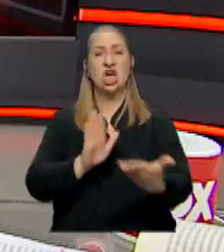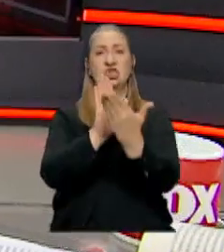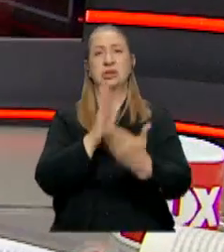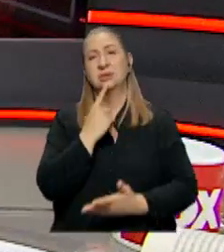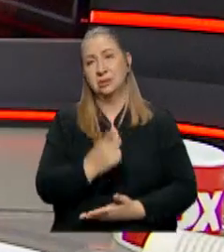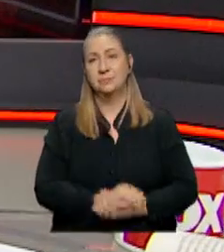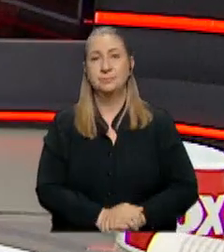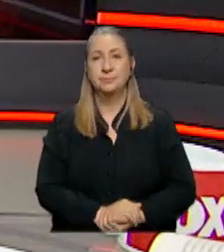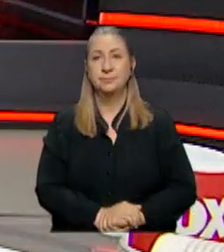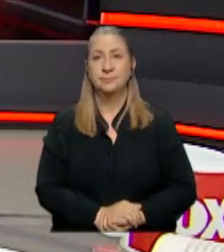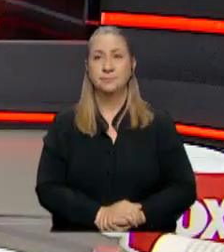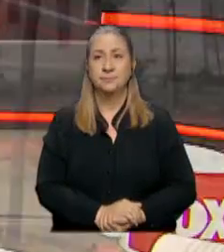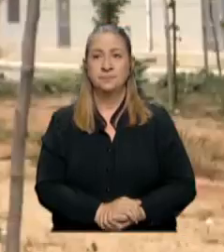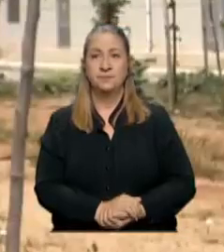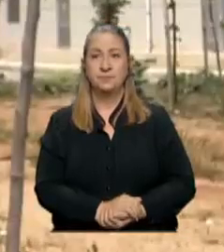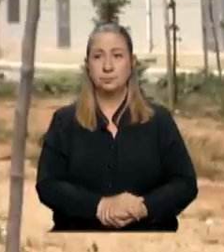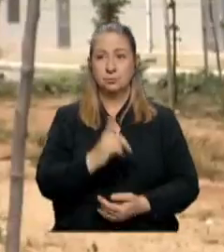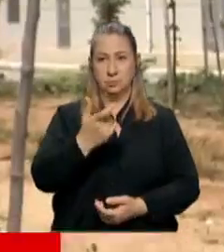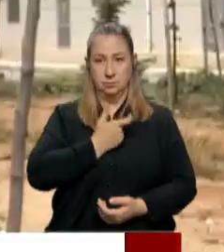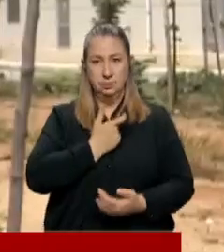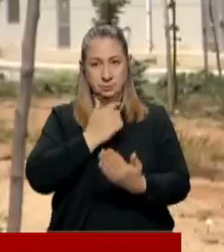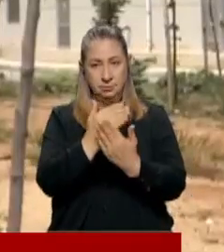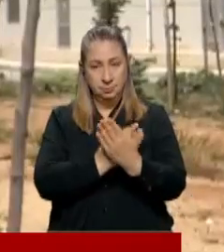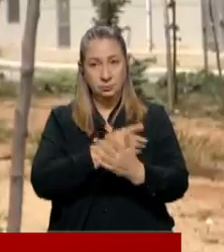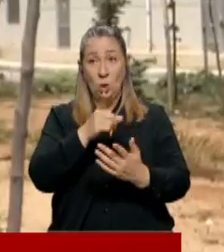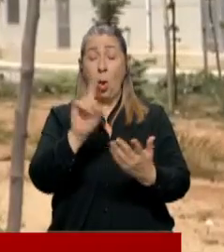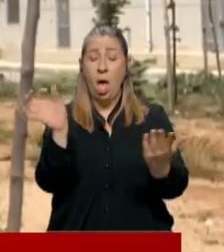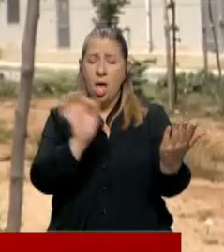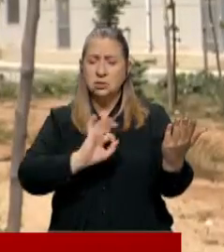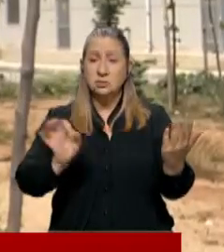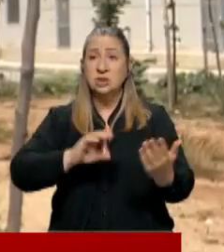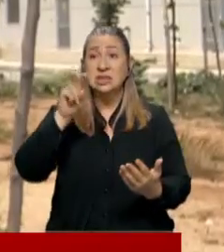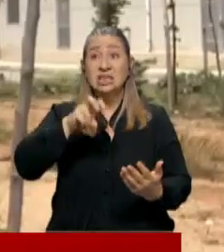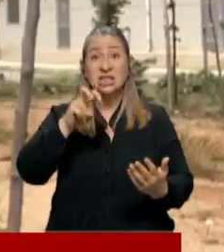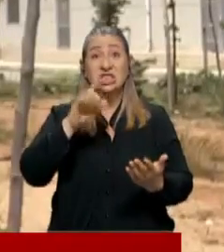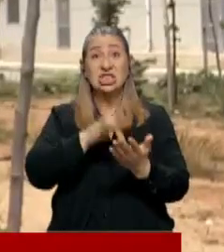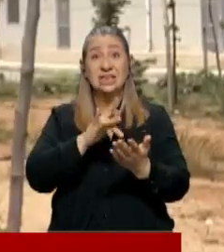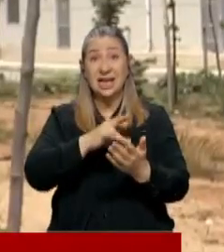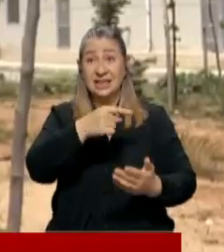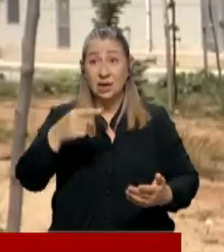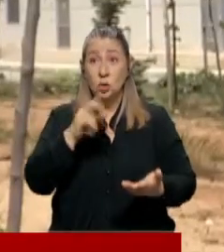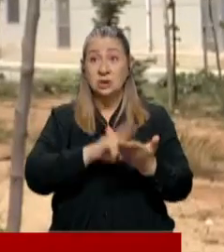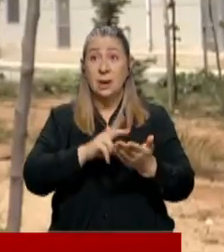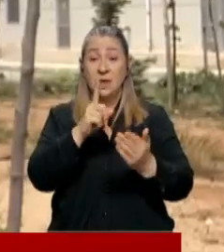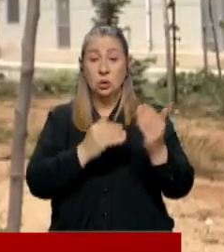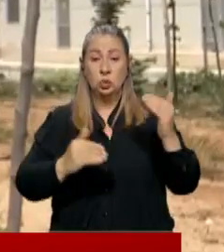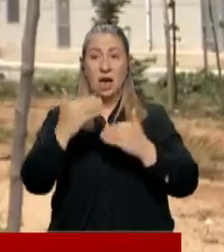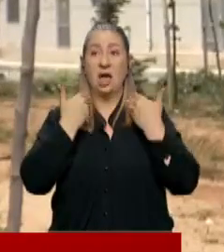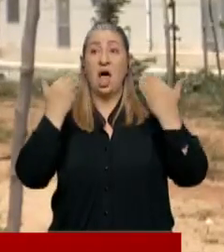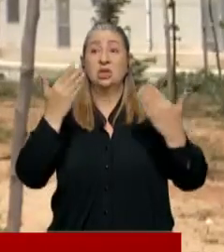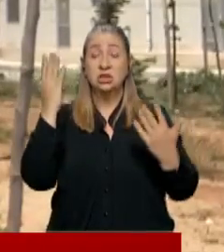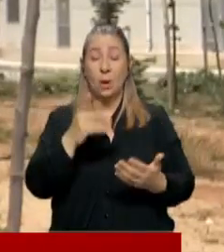çıktı. Bu kanun maddesi öyle yazılmış ki 8. Ceza Dairesi'nin üyesi bir yüksek yargıçta